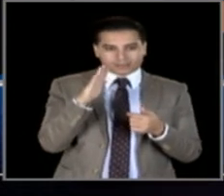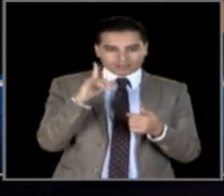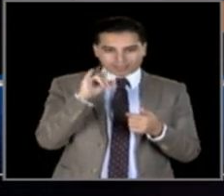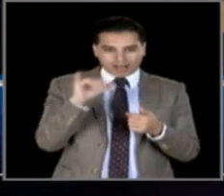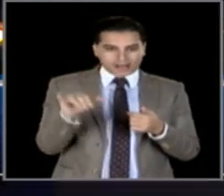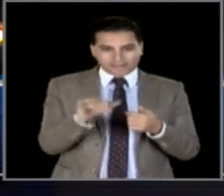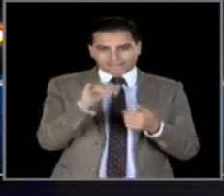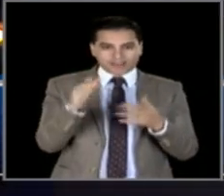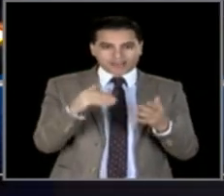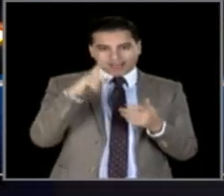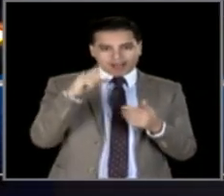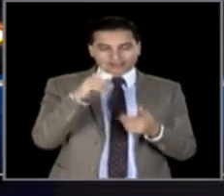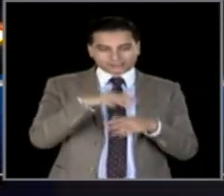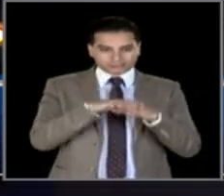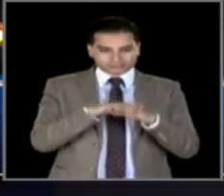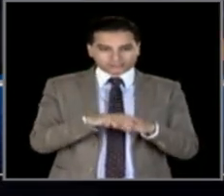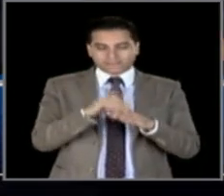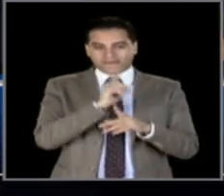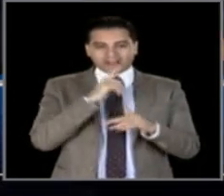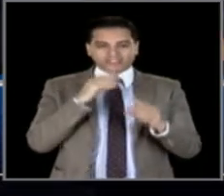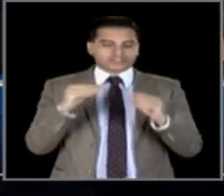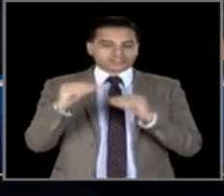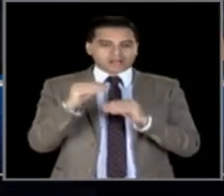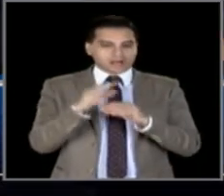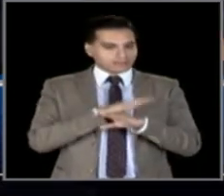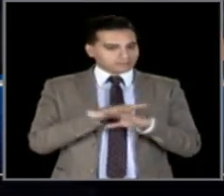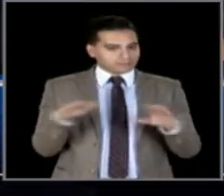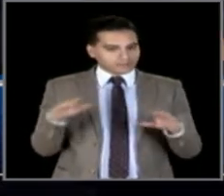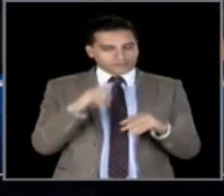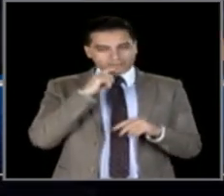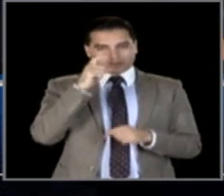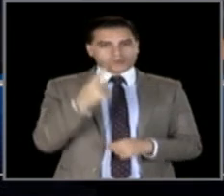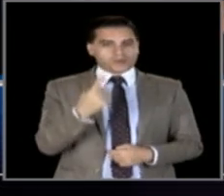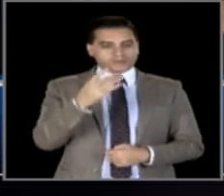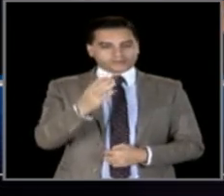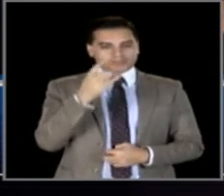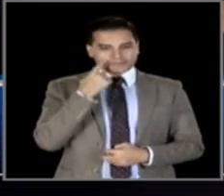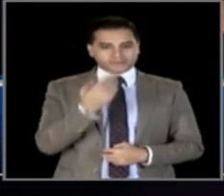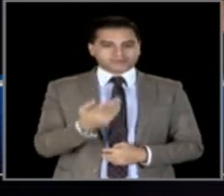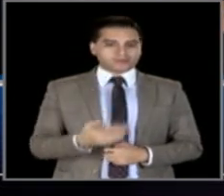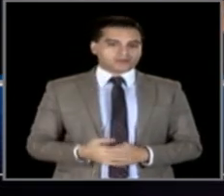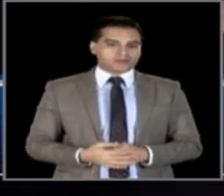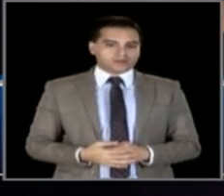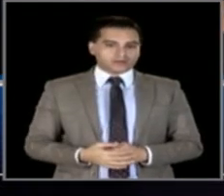ما ينفعش تتكلمي مع حد. كان عندك 8 ثواني، بقيتي لوحدك. إجابتك.